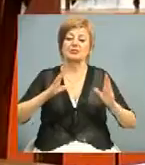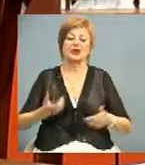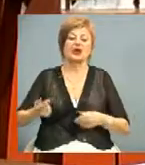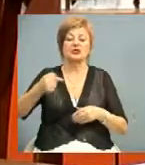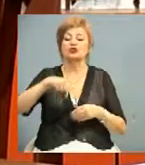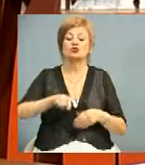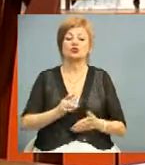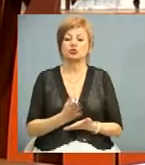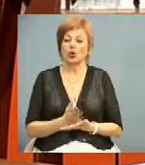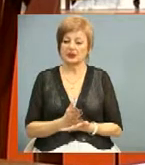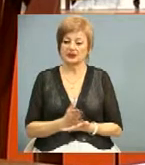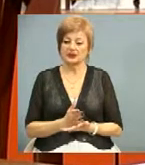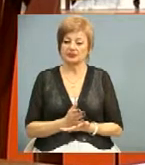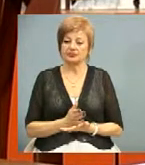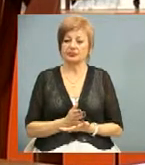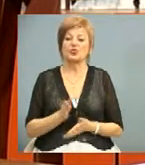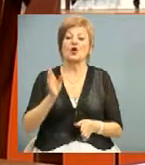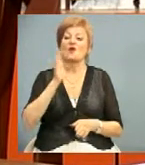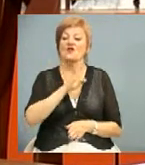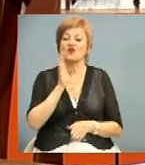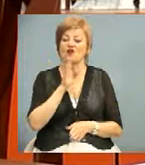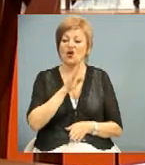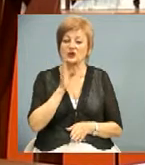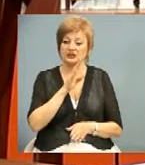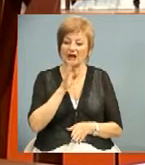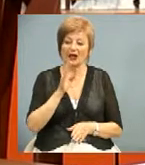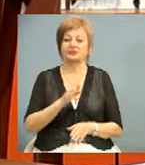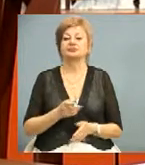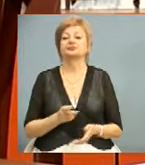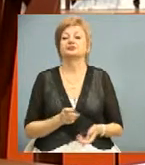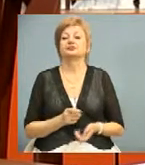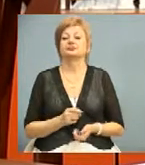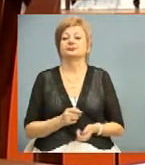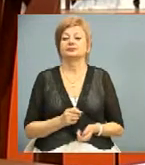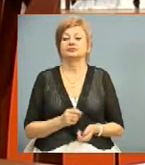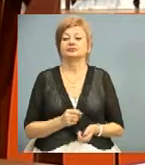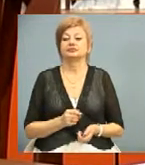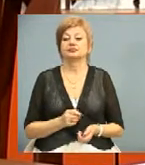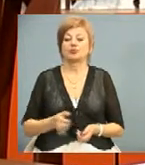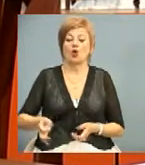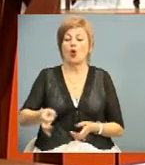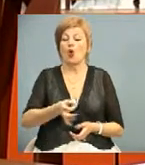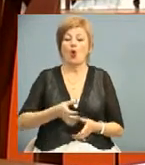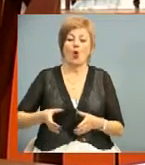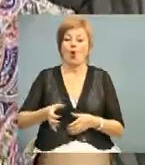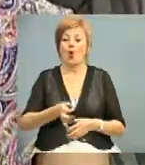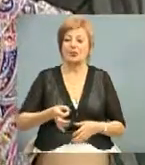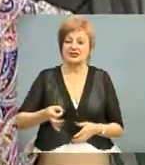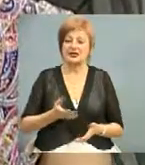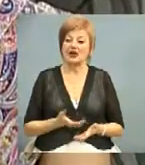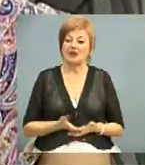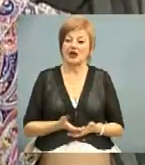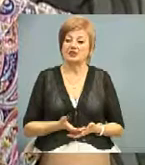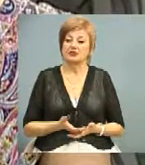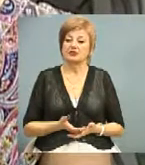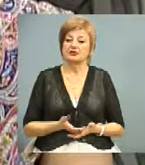поверхні? Ну, вода знаходиться, вода, острова. Острови, так, ще